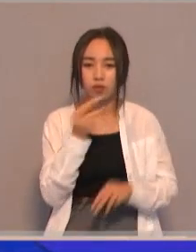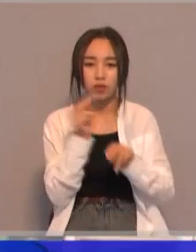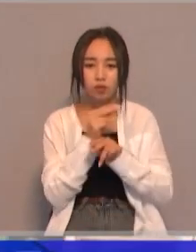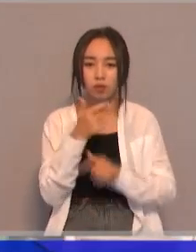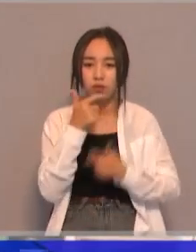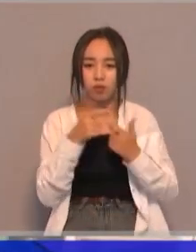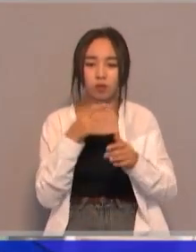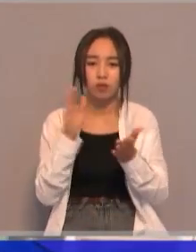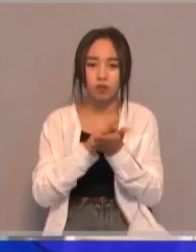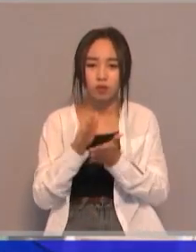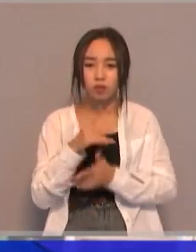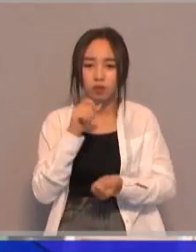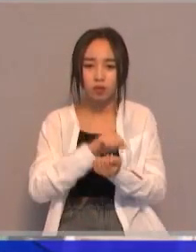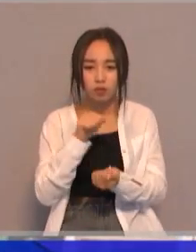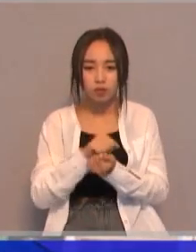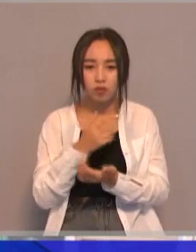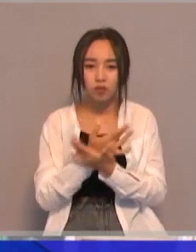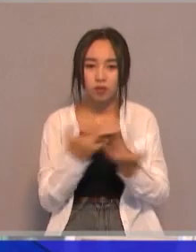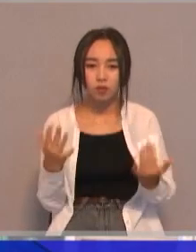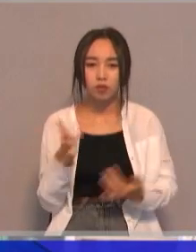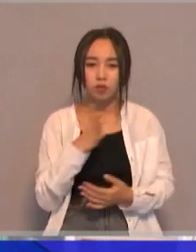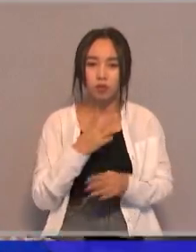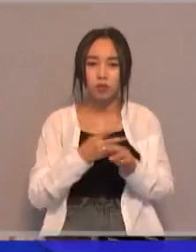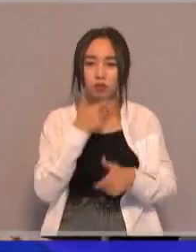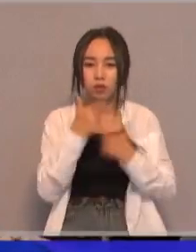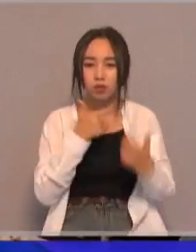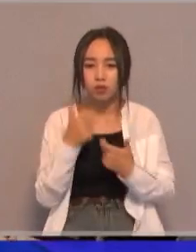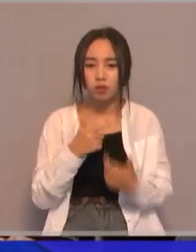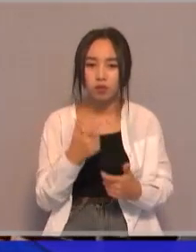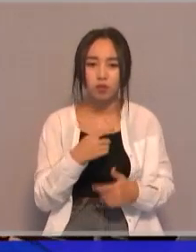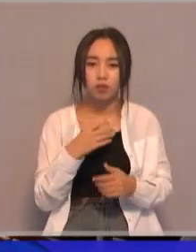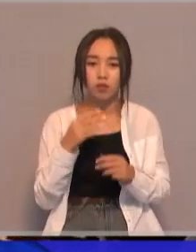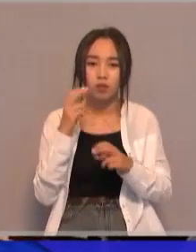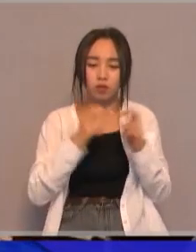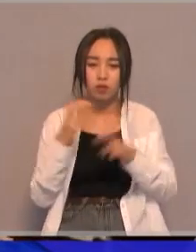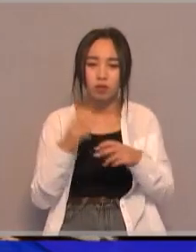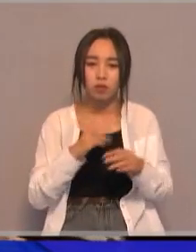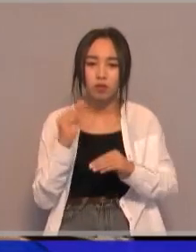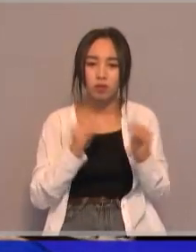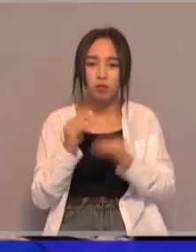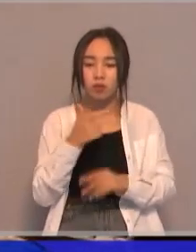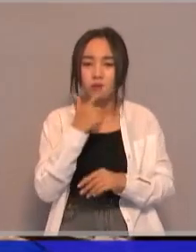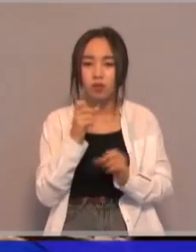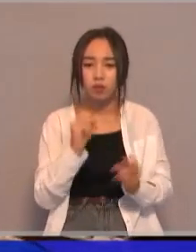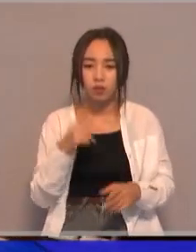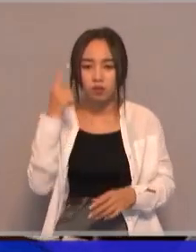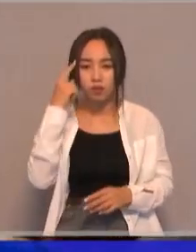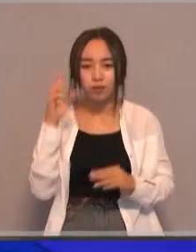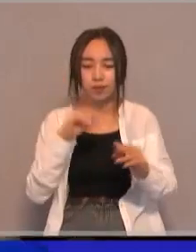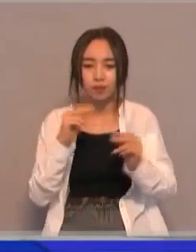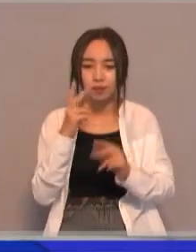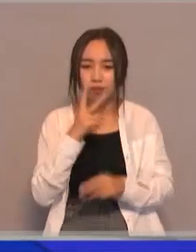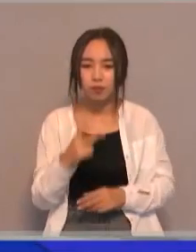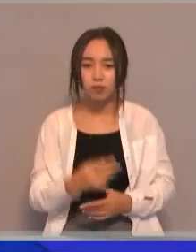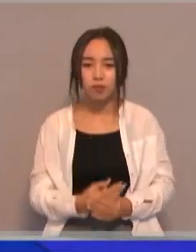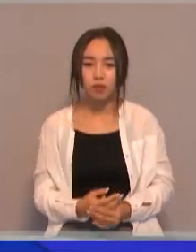қондырғылармен жабдықталған өндіріс ошағының өңірімізде баламасы жоқ, дейді кәсіпорын басшысы. Зауыттың құрылысы даму қаржылық қолдау ұйымының қолдауымен жүзеге асуда.